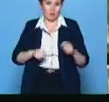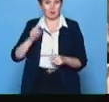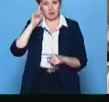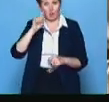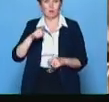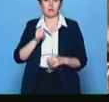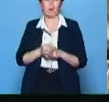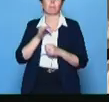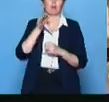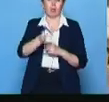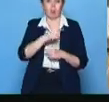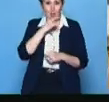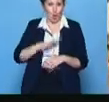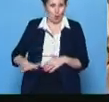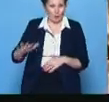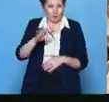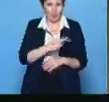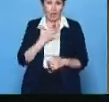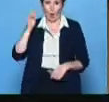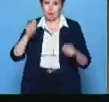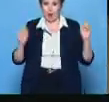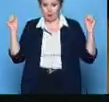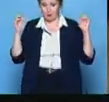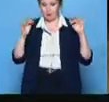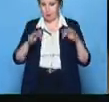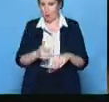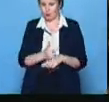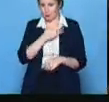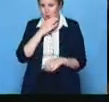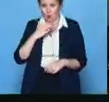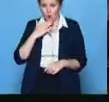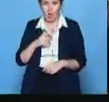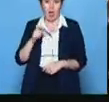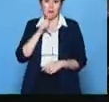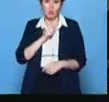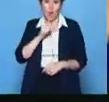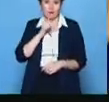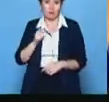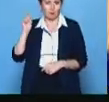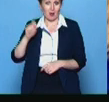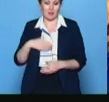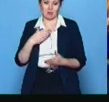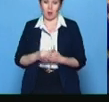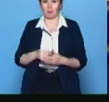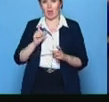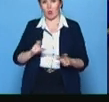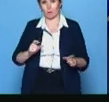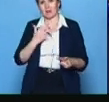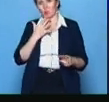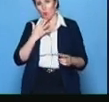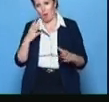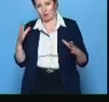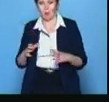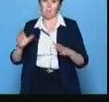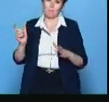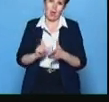России. Иностранцев на поляне Лударвая собралось много. Эстонцы приехали со своими народными инструментами, песнями, танцами. Рассказывают,